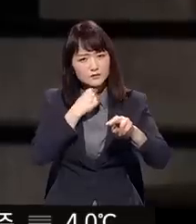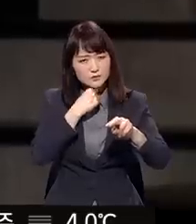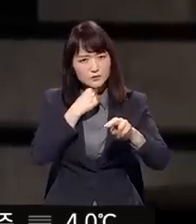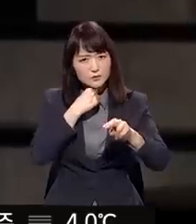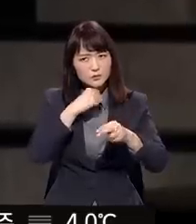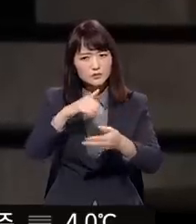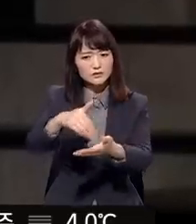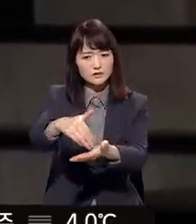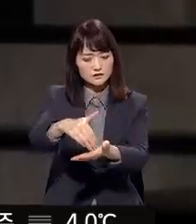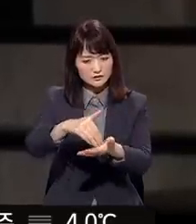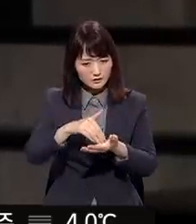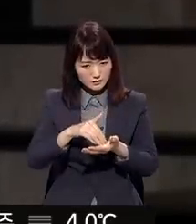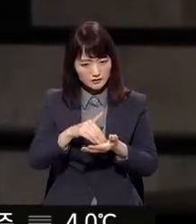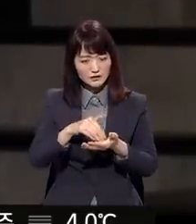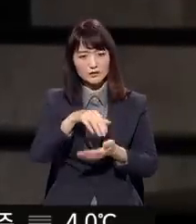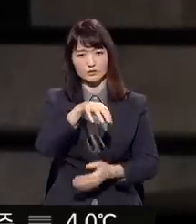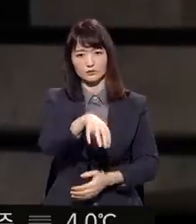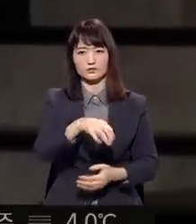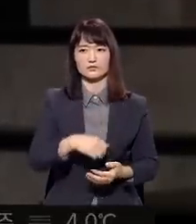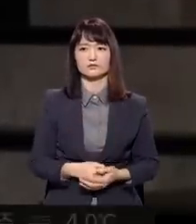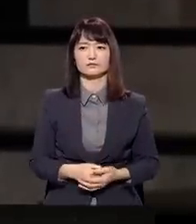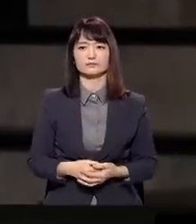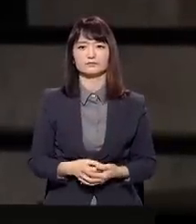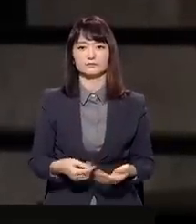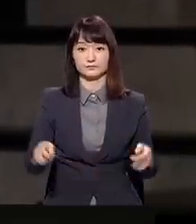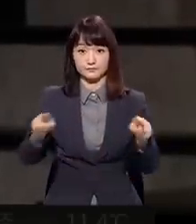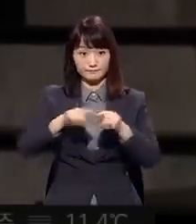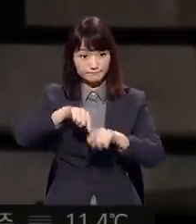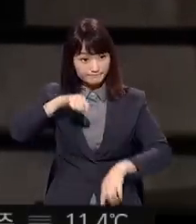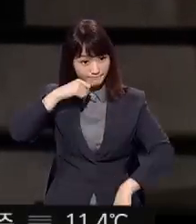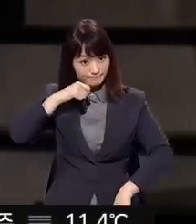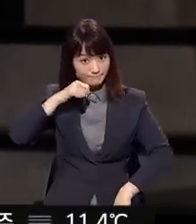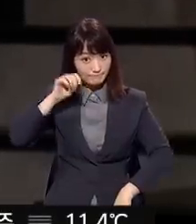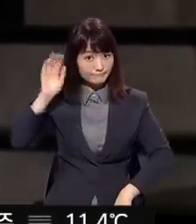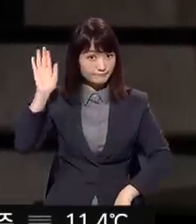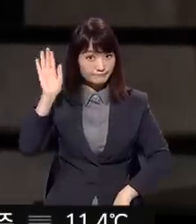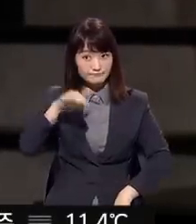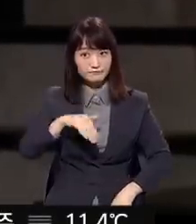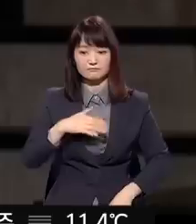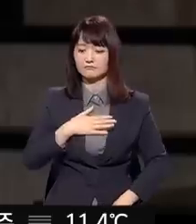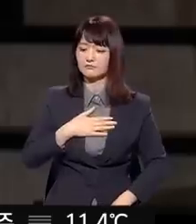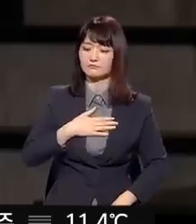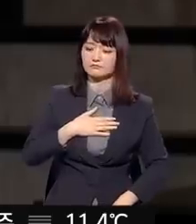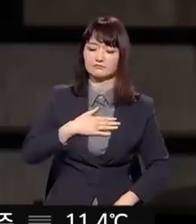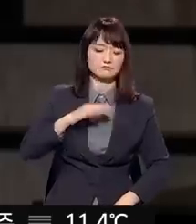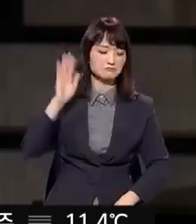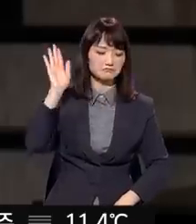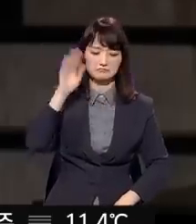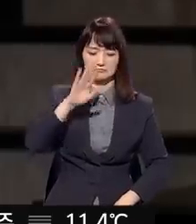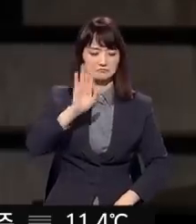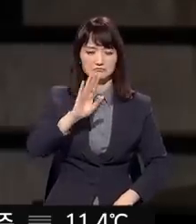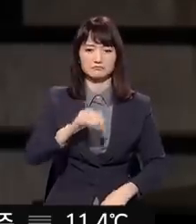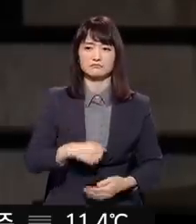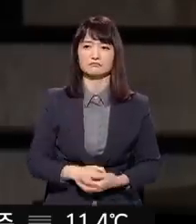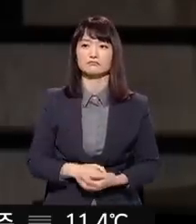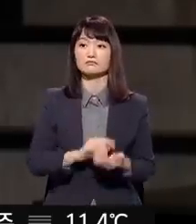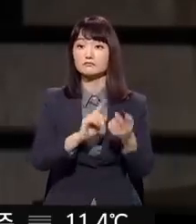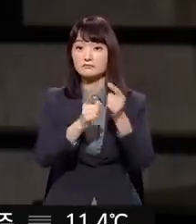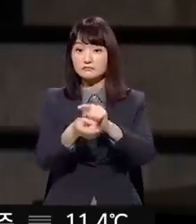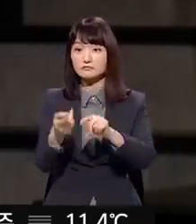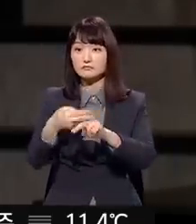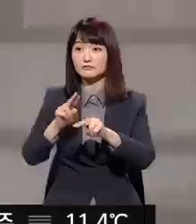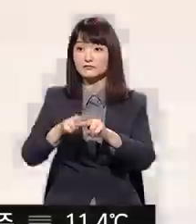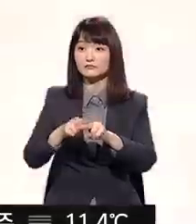직원들이 오는 자리였다고 합니다. 그래서 같이 식사 가시죠라고 이제 누구 얘기했더니 나는 안 간다. 나는 안 가는데 대신